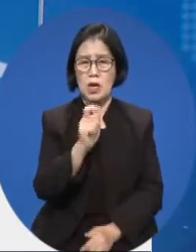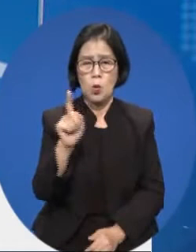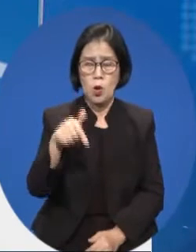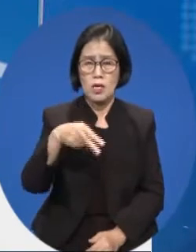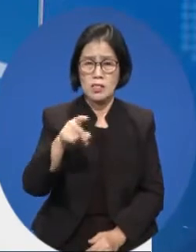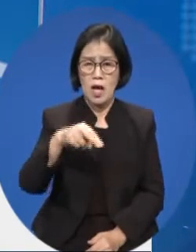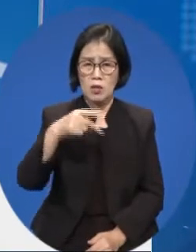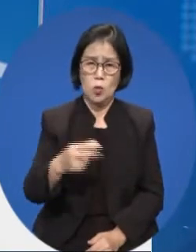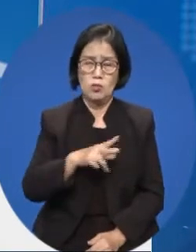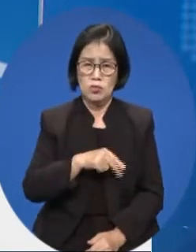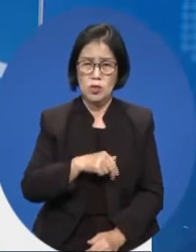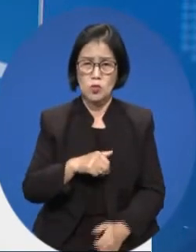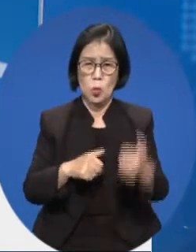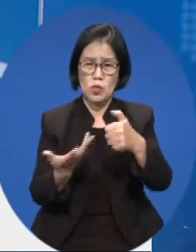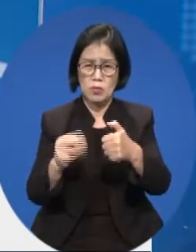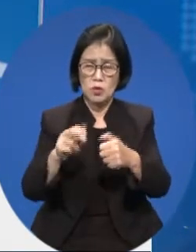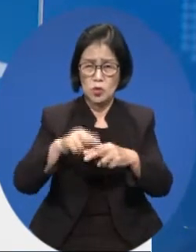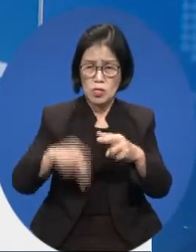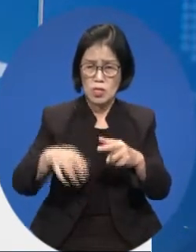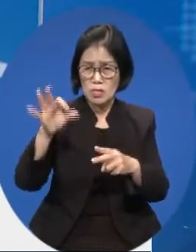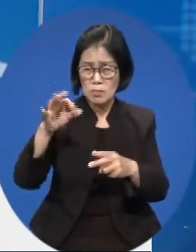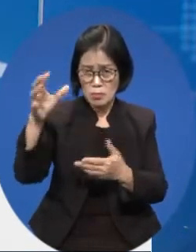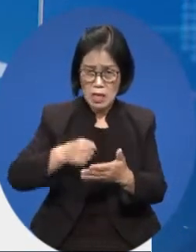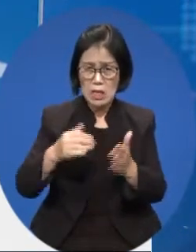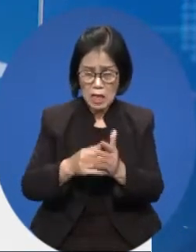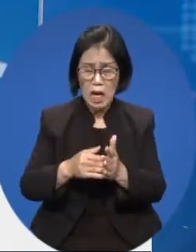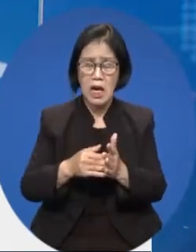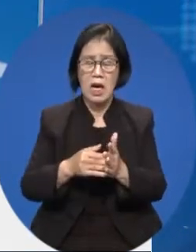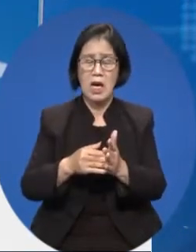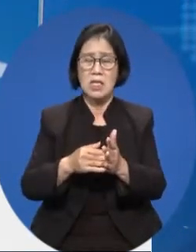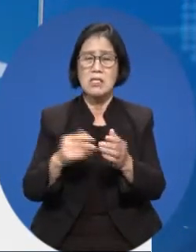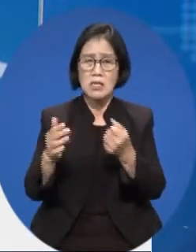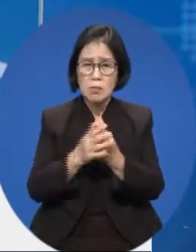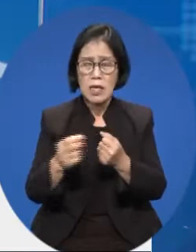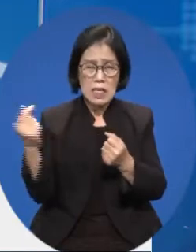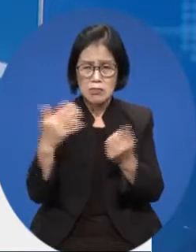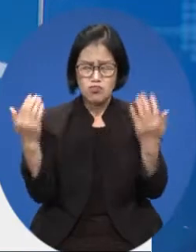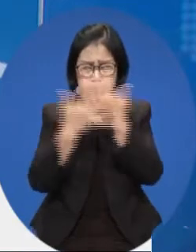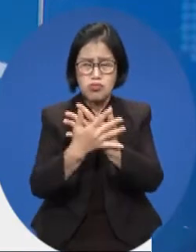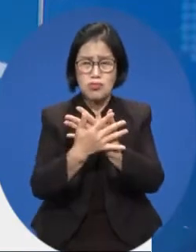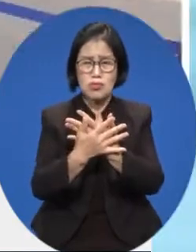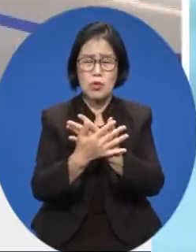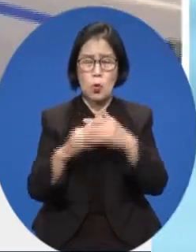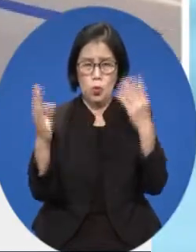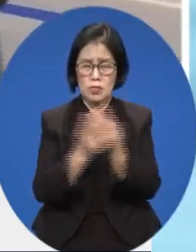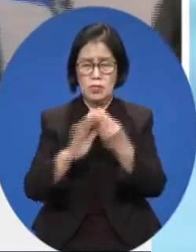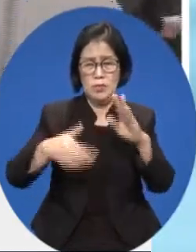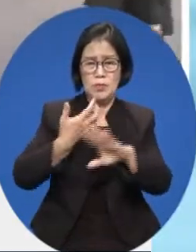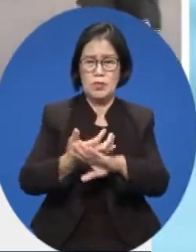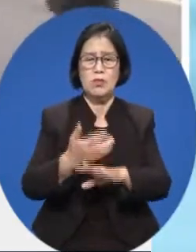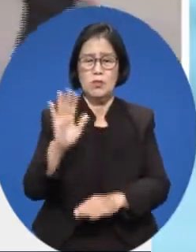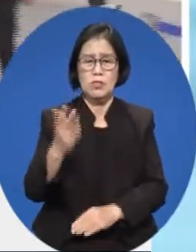아들이 50억 퇴직금 받았다 이거 하나로 모든게 다시 설명 되는거 아닌가 그렇게 하면서 국면이 지 완전히 바꿔버린 거